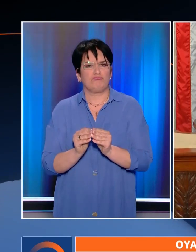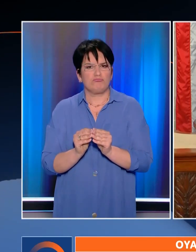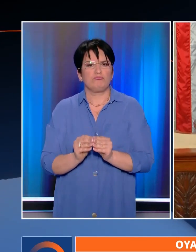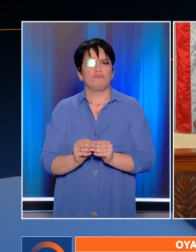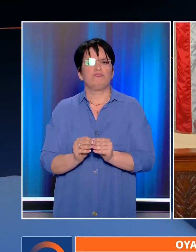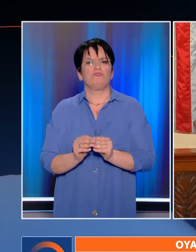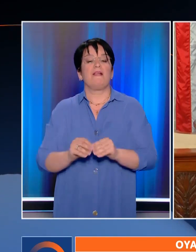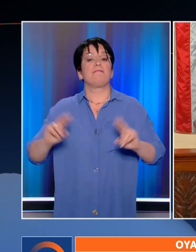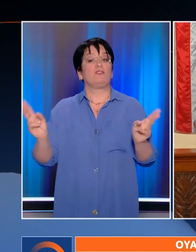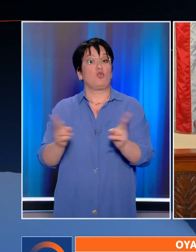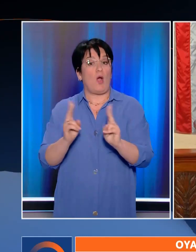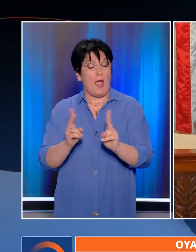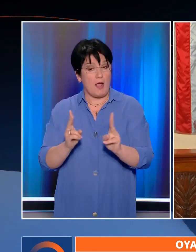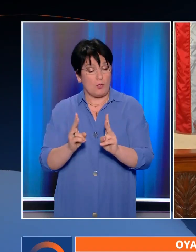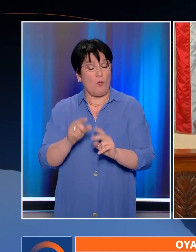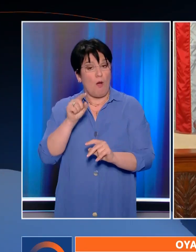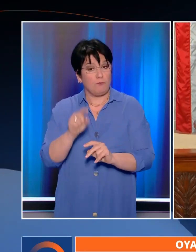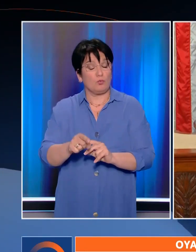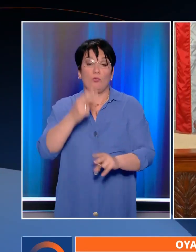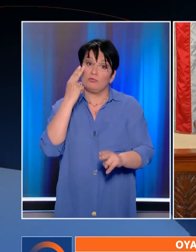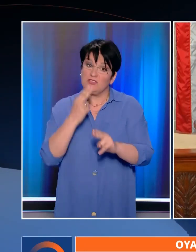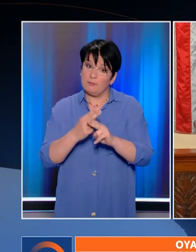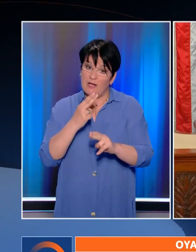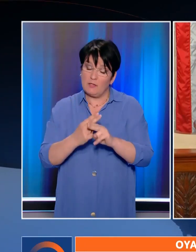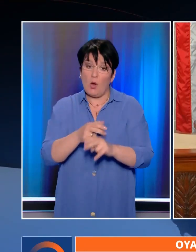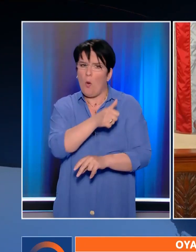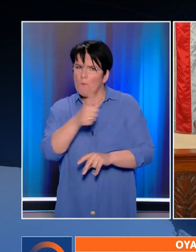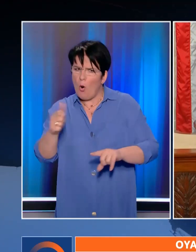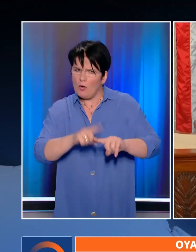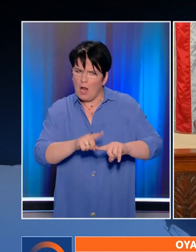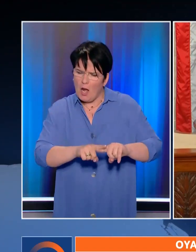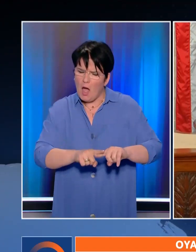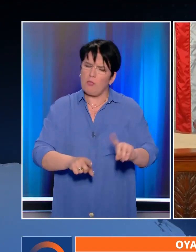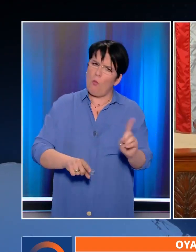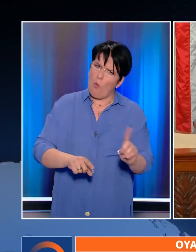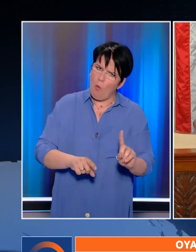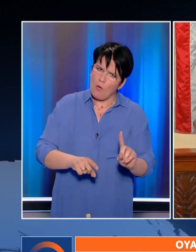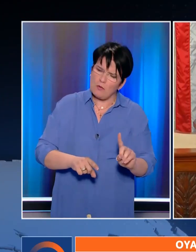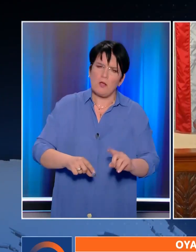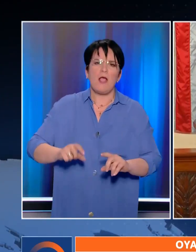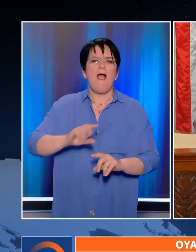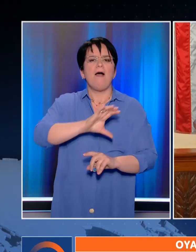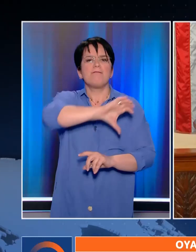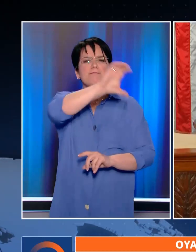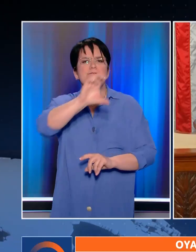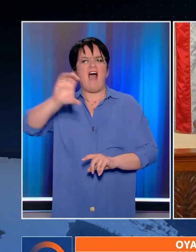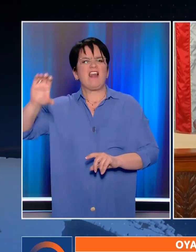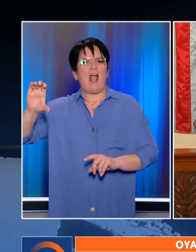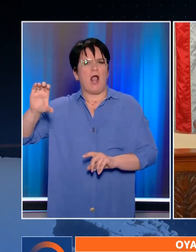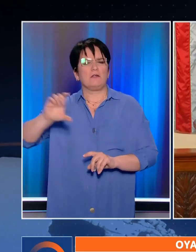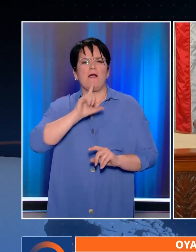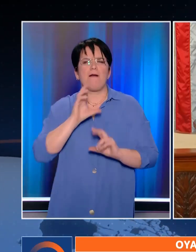υγροποιημένου φυσικού αερίου, είναι εξαιρετικά σημαντική όχι μόνο για την Ελλάδα, αλλά και για όλα τα Βαλκάνια και